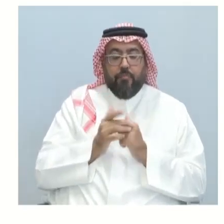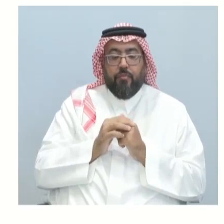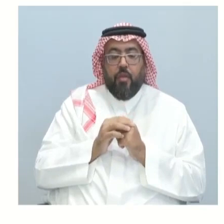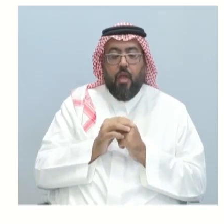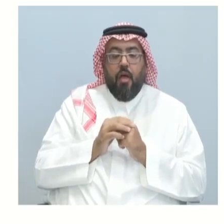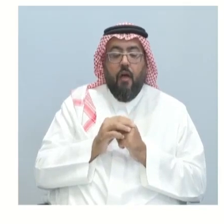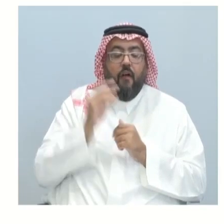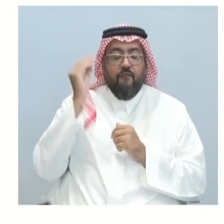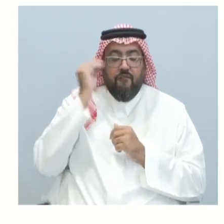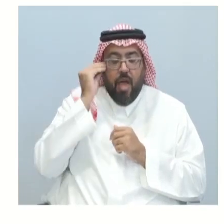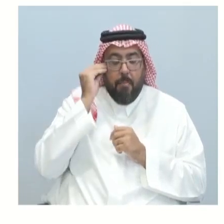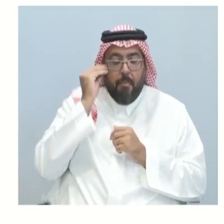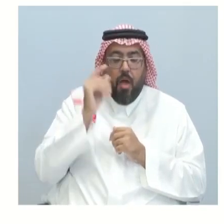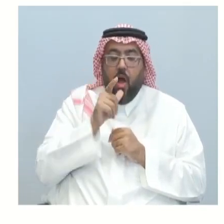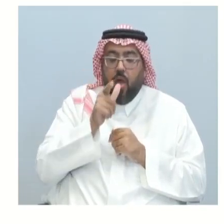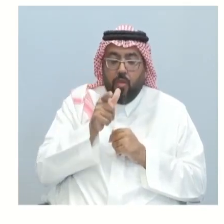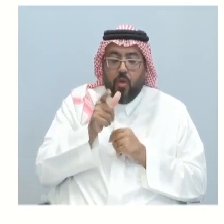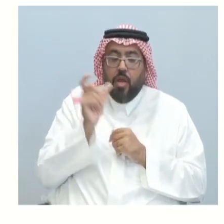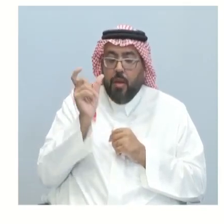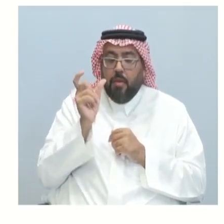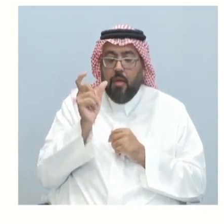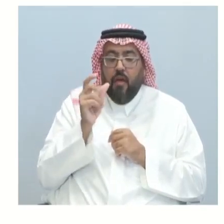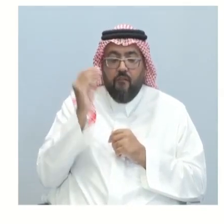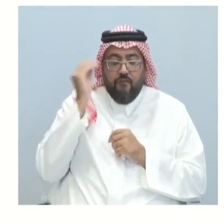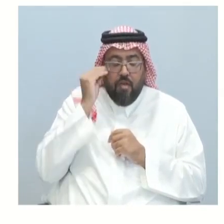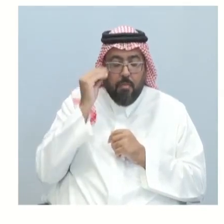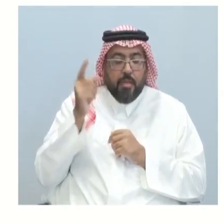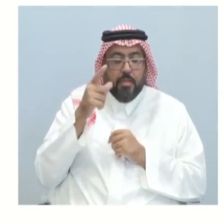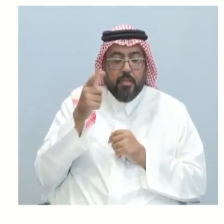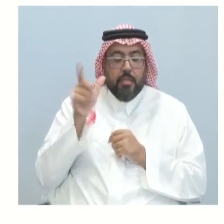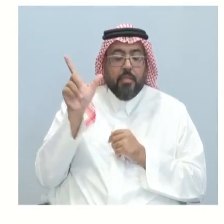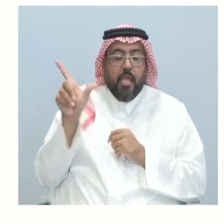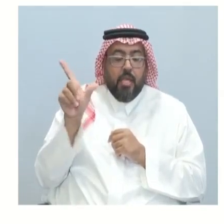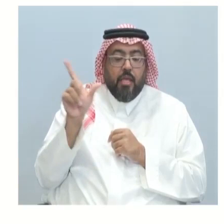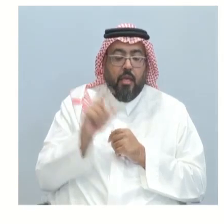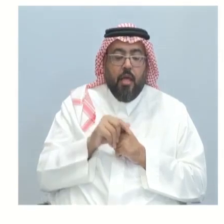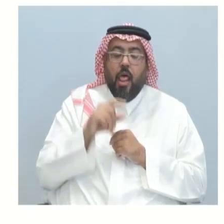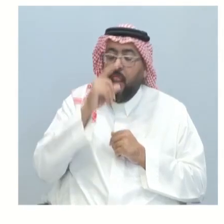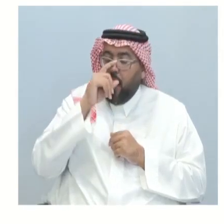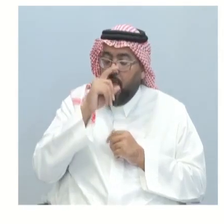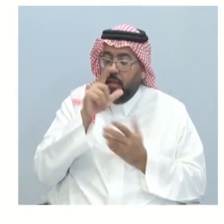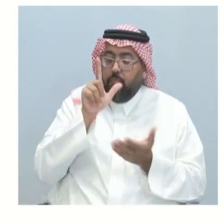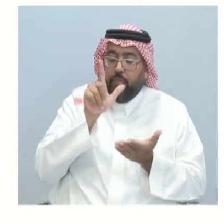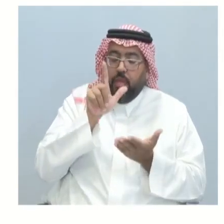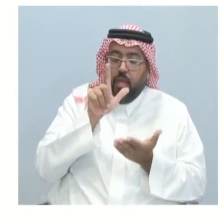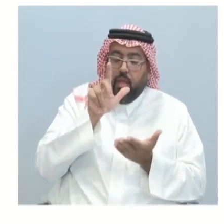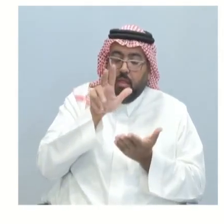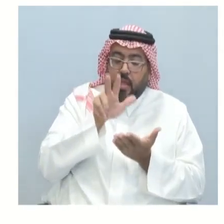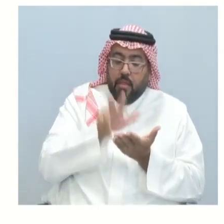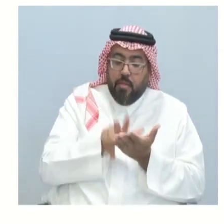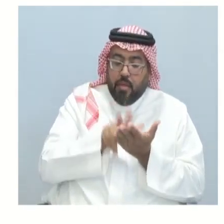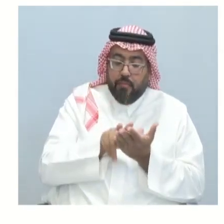صحيحا ايضا ان نطبق يا ابنائي ويا بناتي انتبهوا